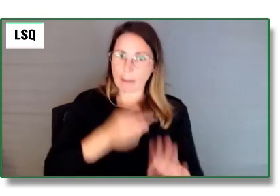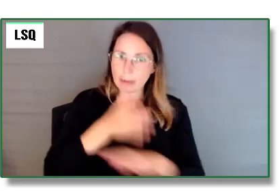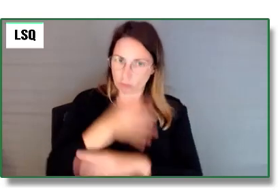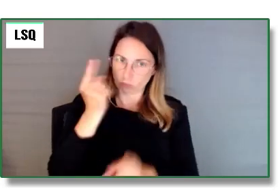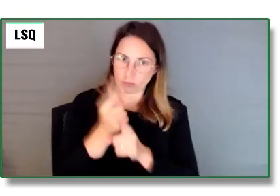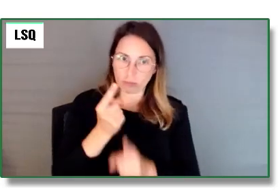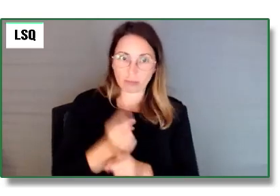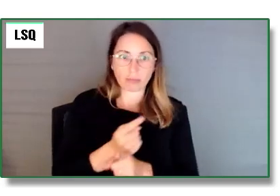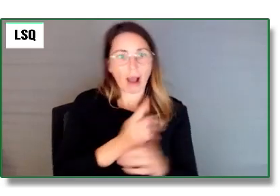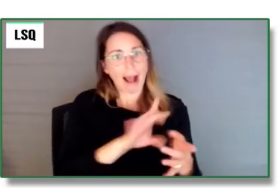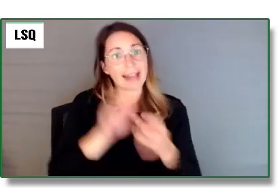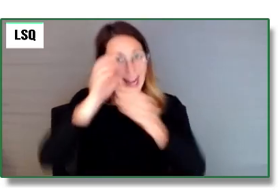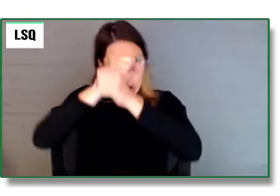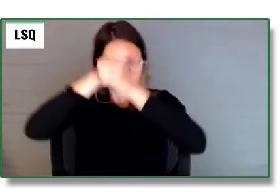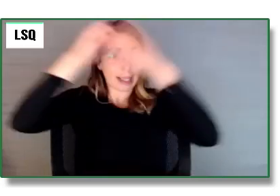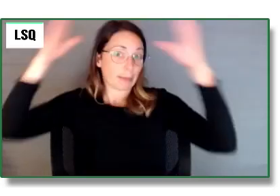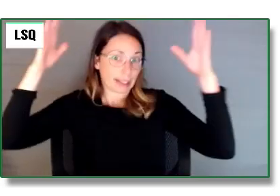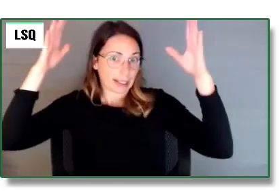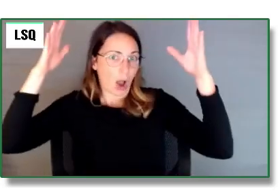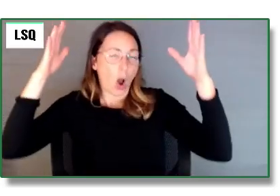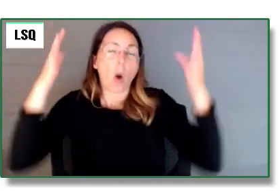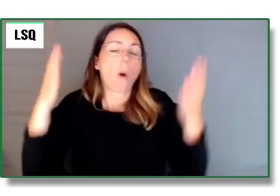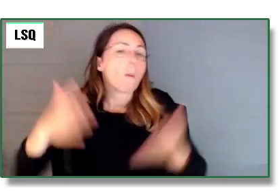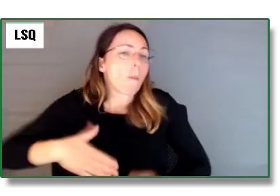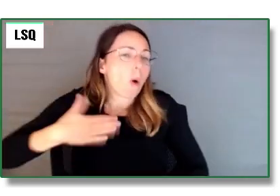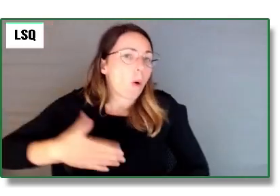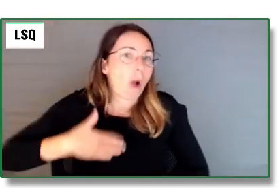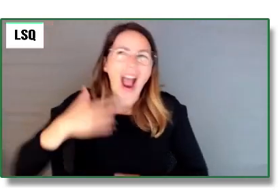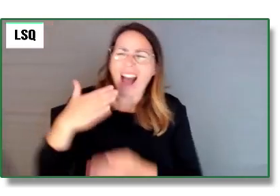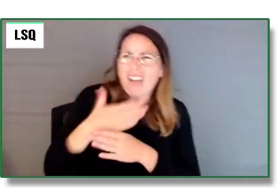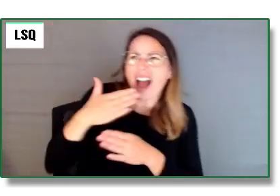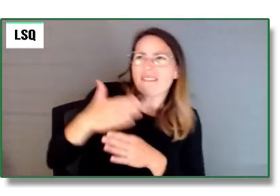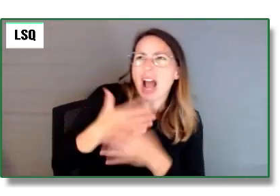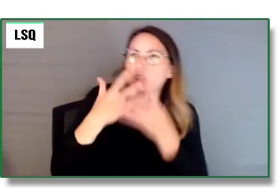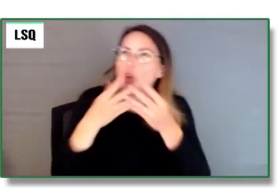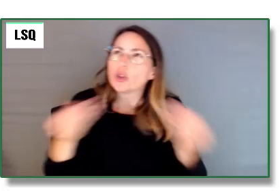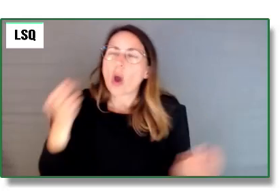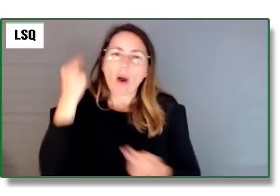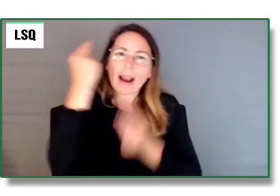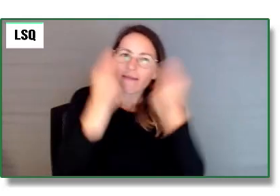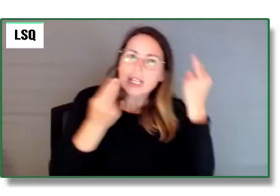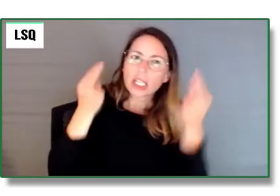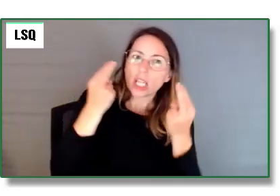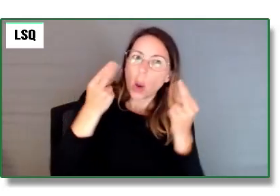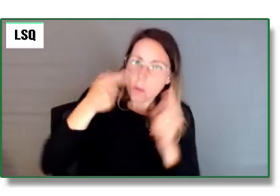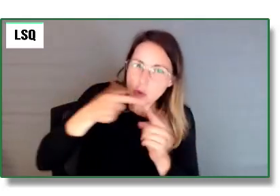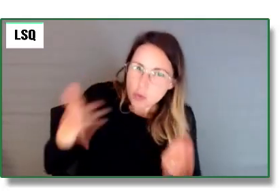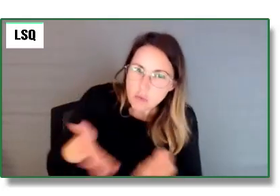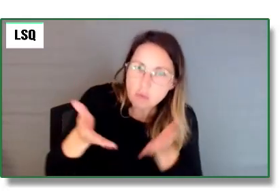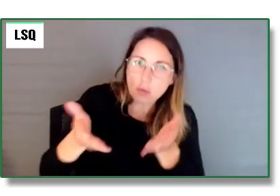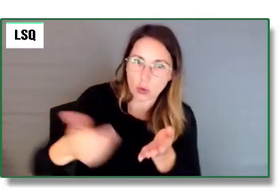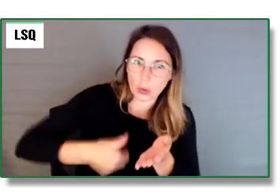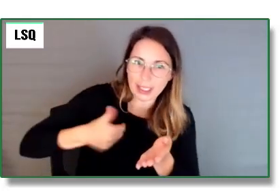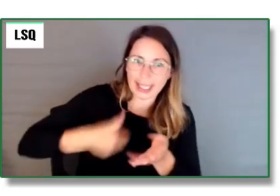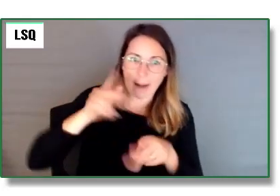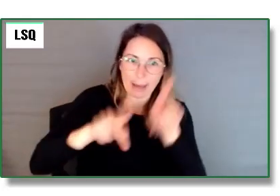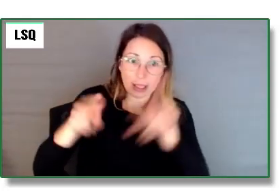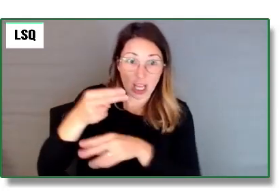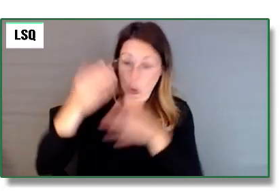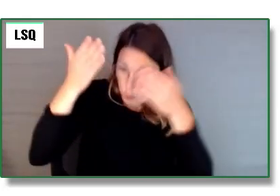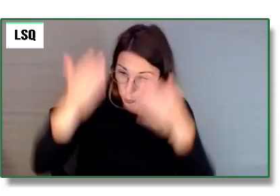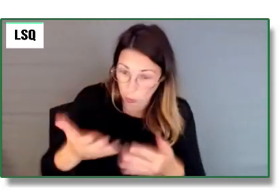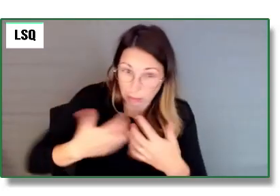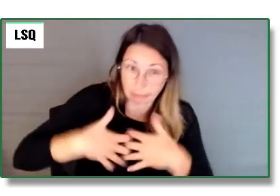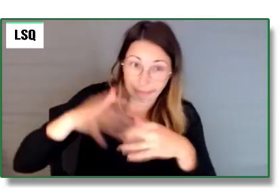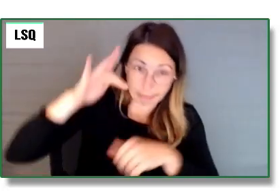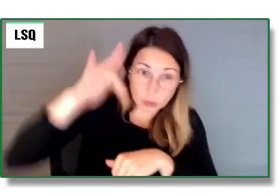réfléchir de manière proactive à des solutions qui profiteraient aux personnes handicapées et les mettre en œuvre dès le départ sans qu'on ait à le demander. Cette